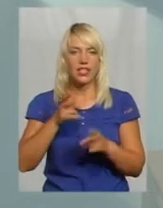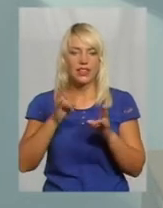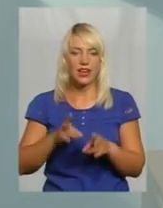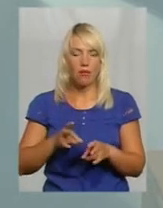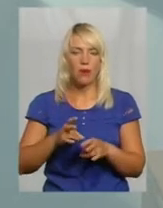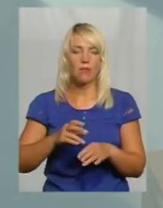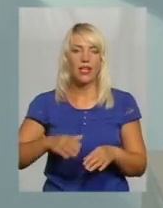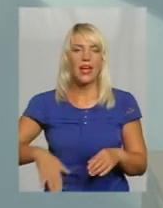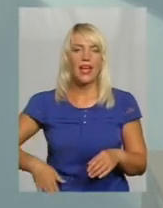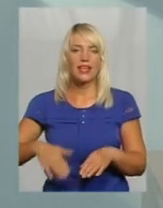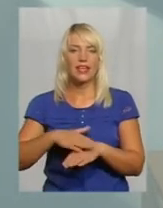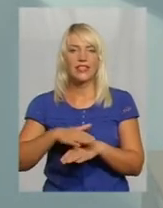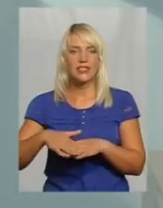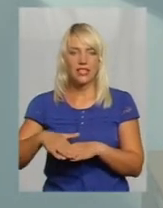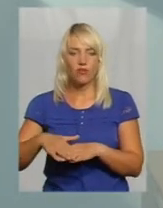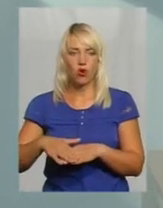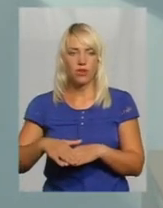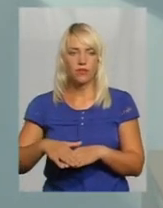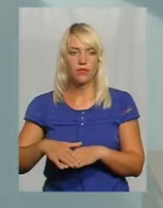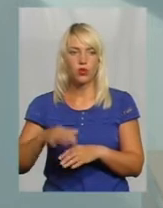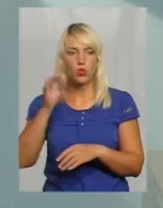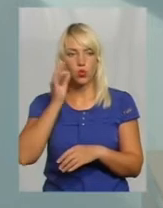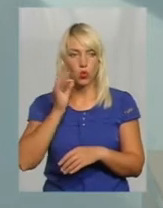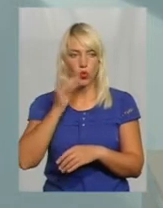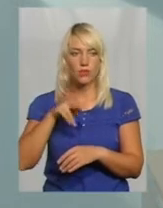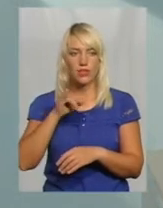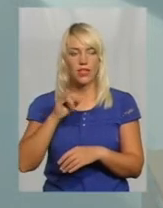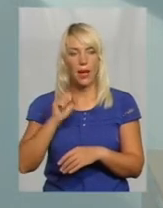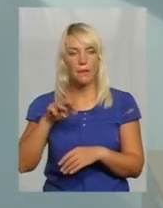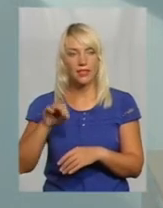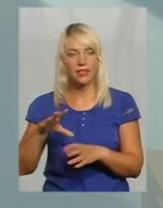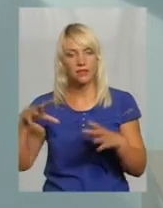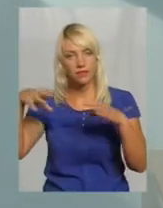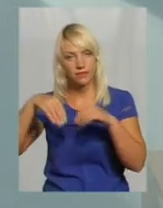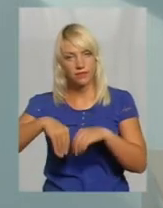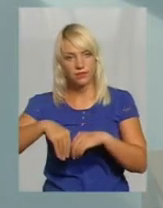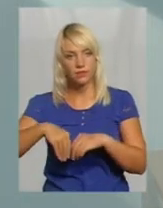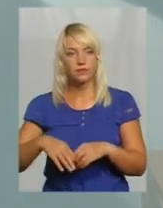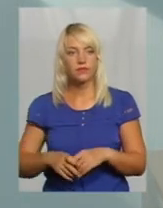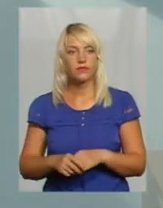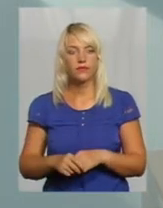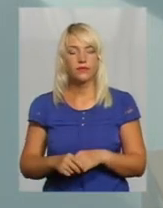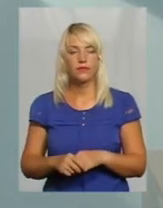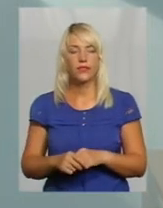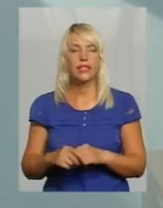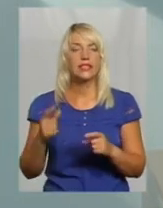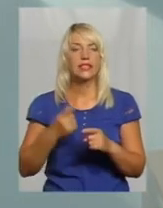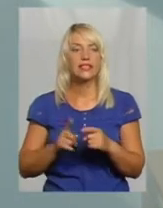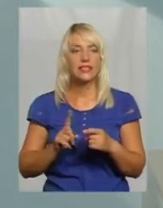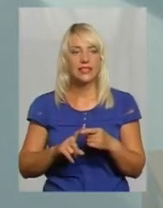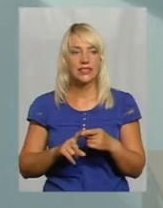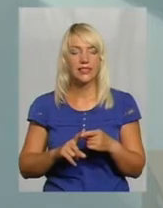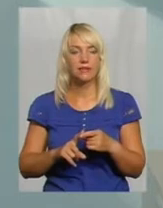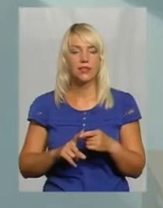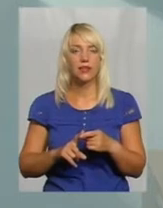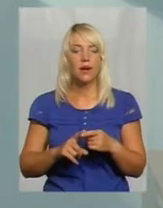Тобто, цукровий діабет. Цукровий діабет, ну і травма стегна там була. Тобто ті